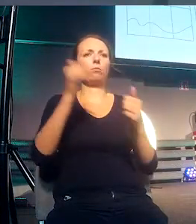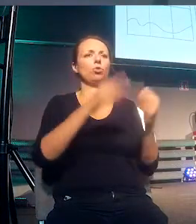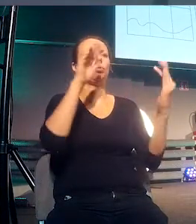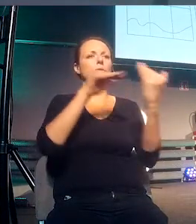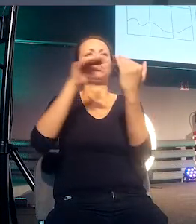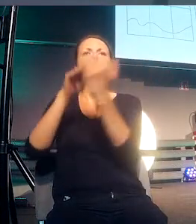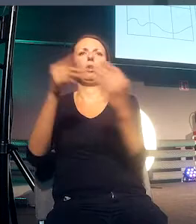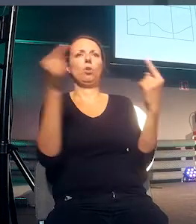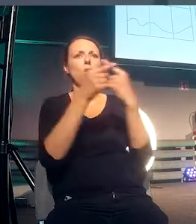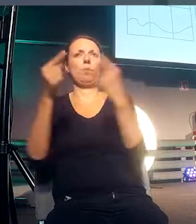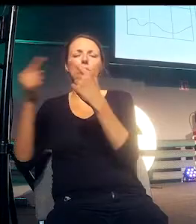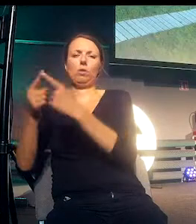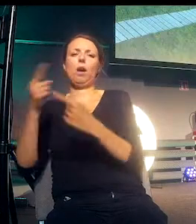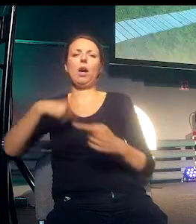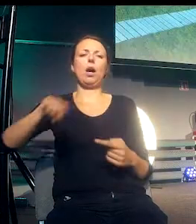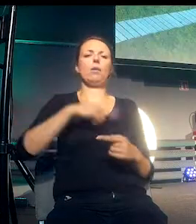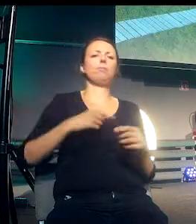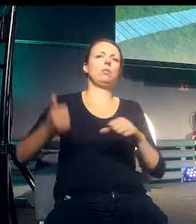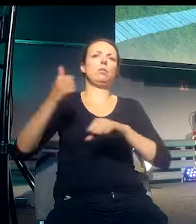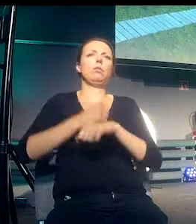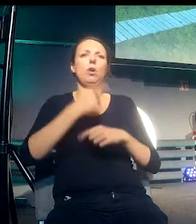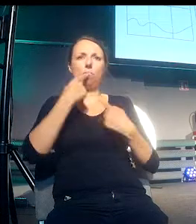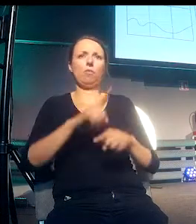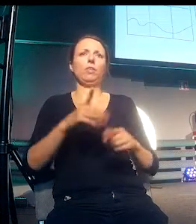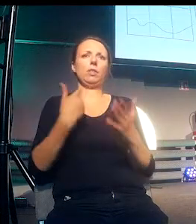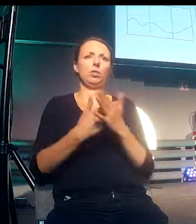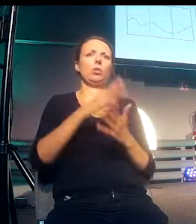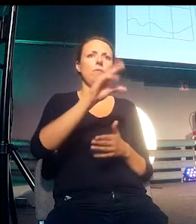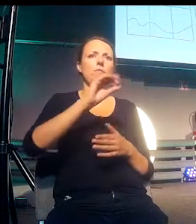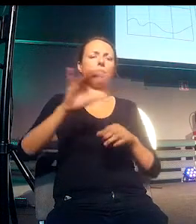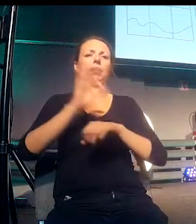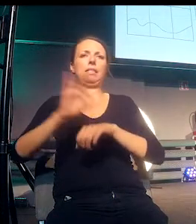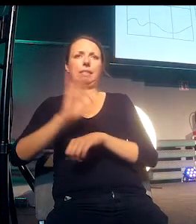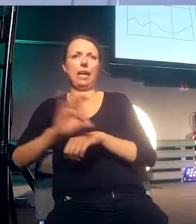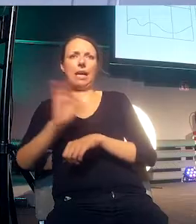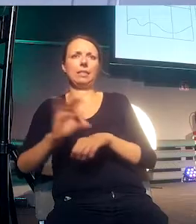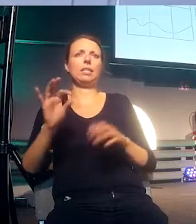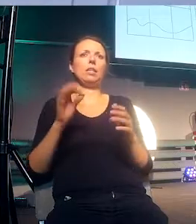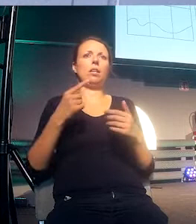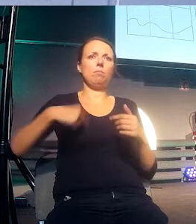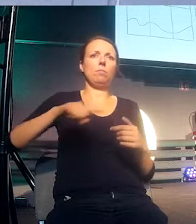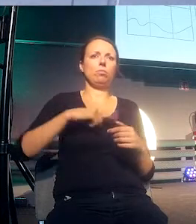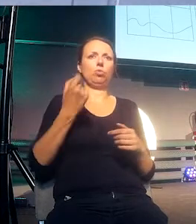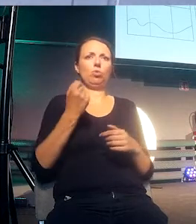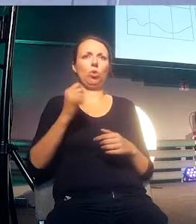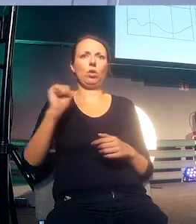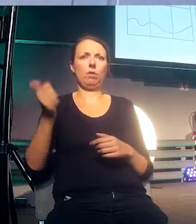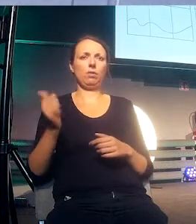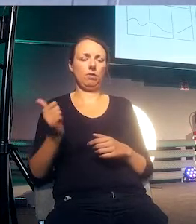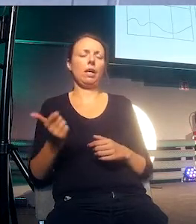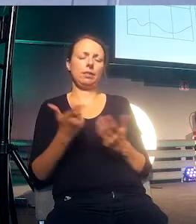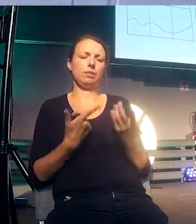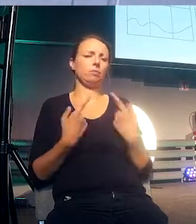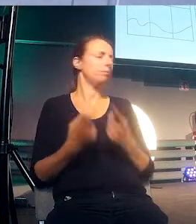designerzy jesteśmy zatrudnieni dlatego, że w tym horyzoncie brakuje kompetencji, które my posiadamy. Inna metoda, która jest